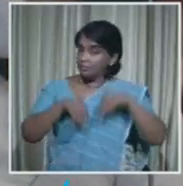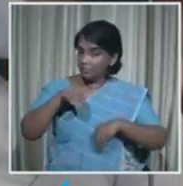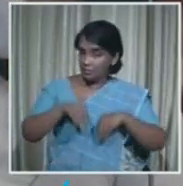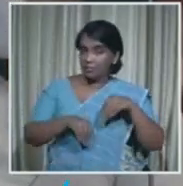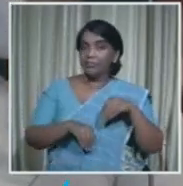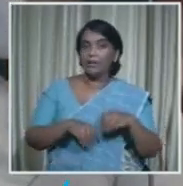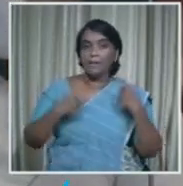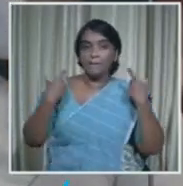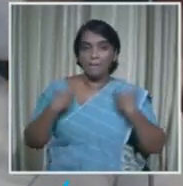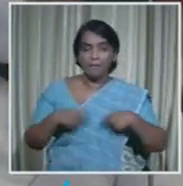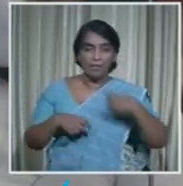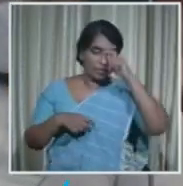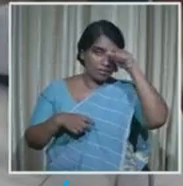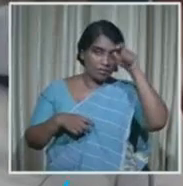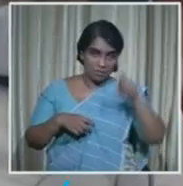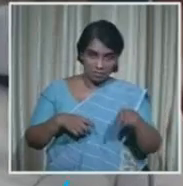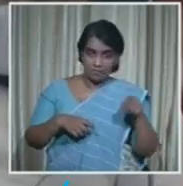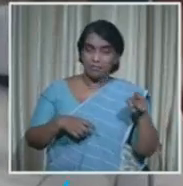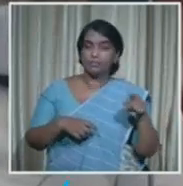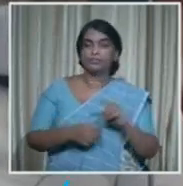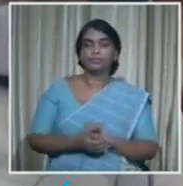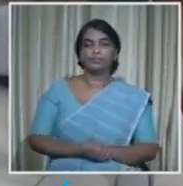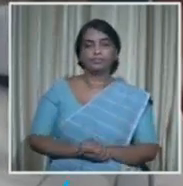මහින්ද රාජපක්ෂ මැතිතුමා ඇවිල්ලා